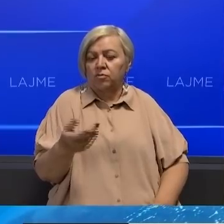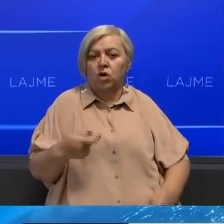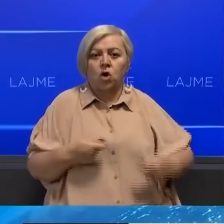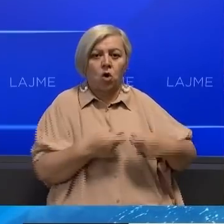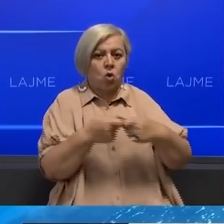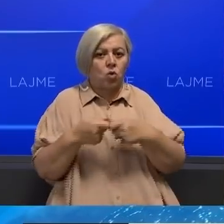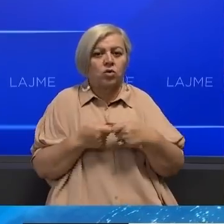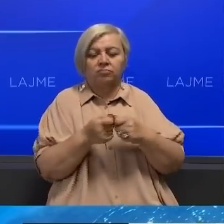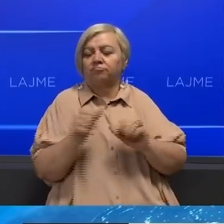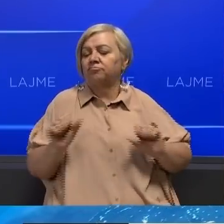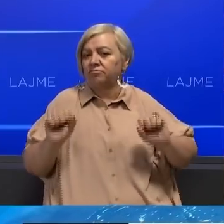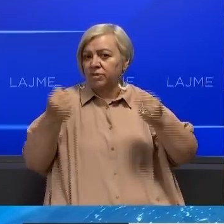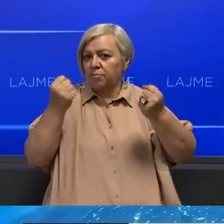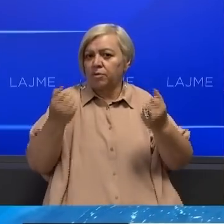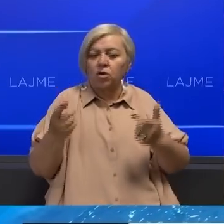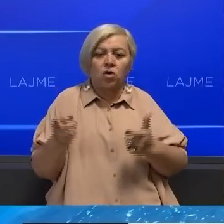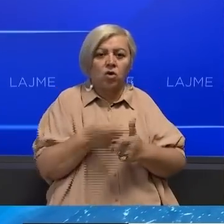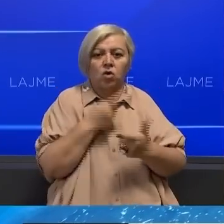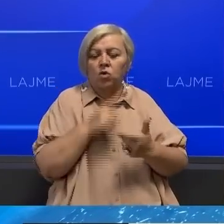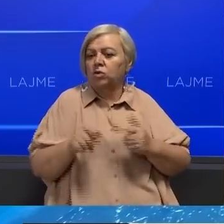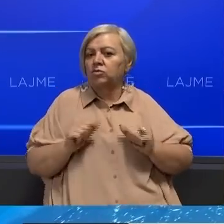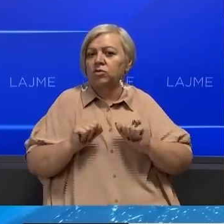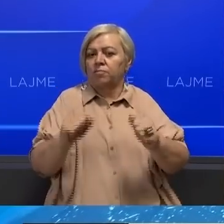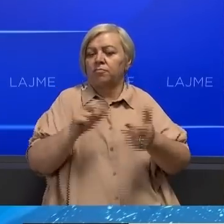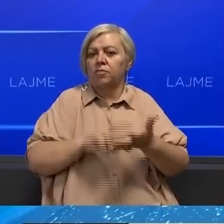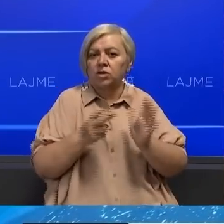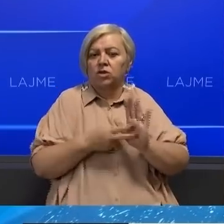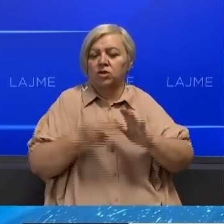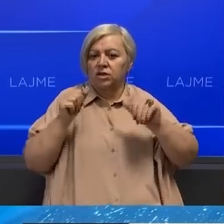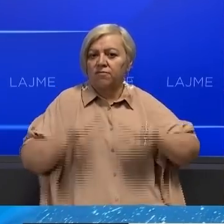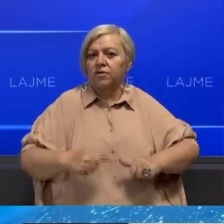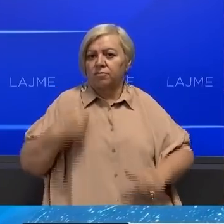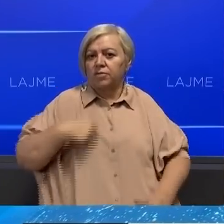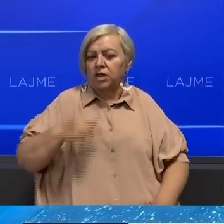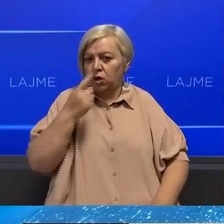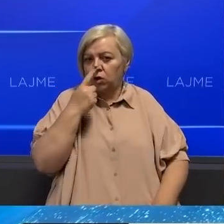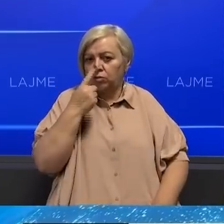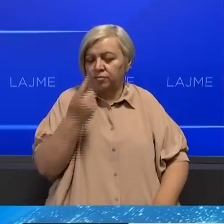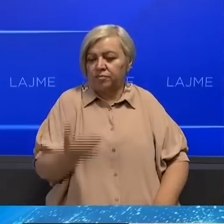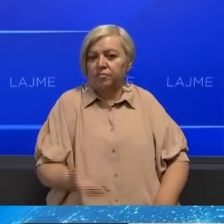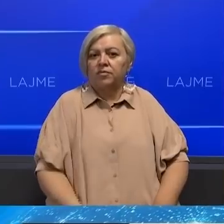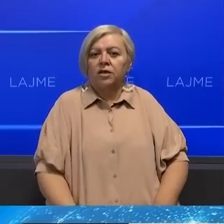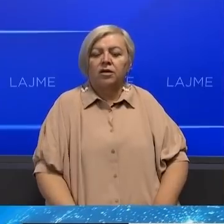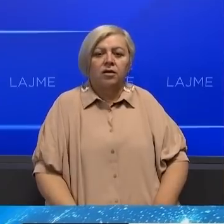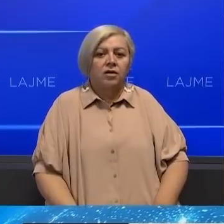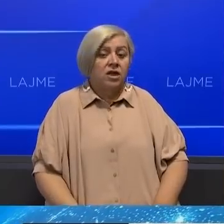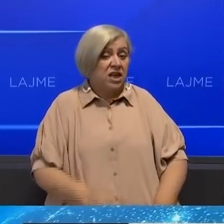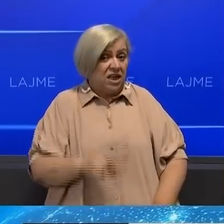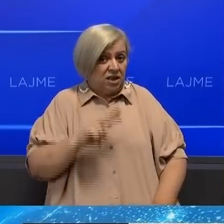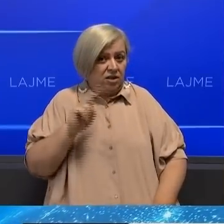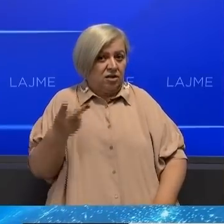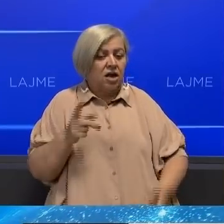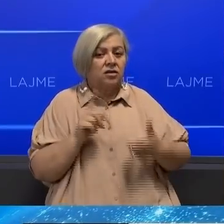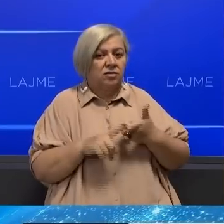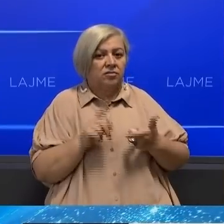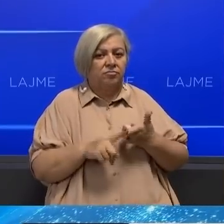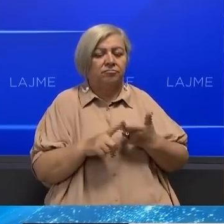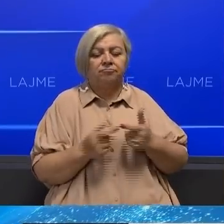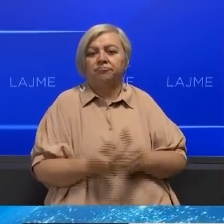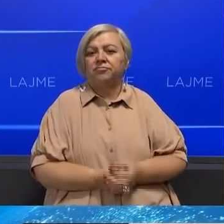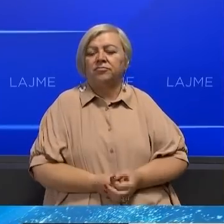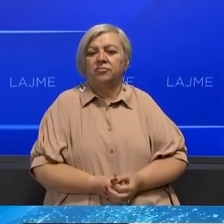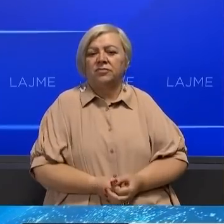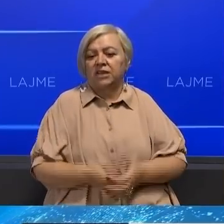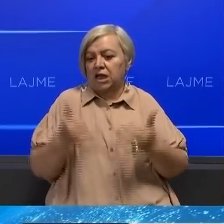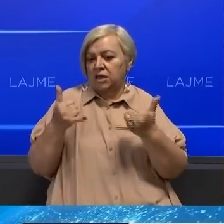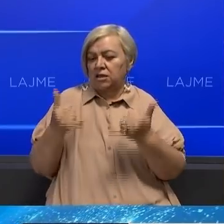organizator të protestave apo kundërshtar të politikë të qeverisë bieloruse, ndërkësi niveli tjetër shqetësues është duke aplikuar tash